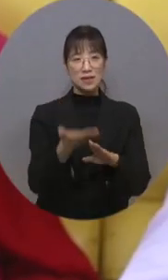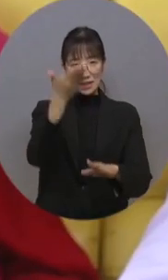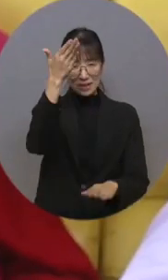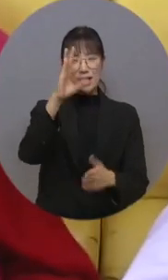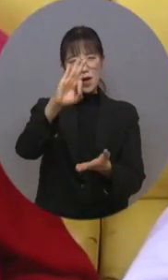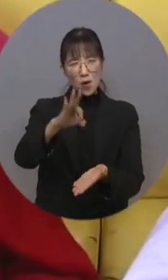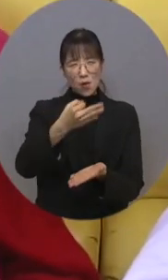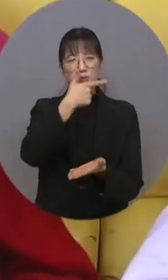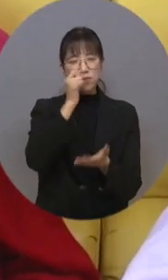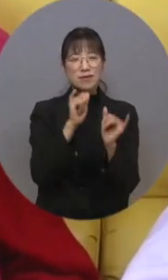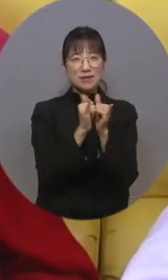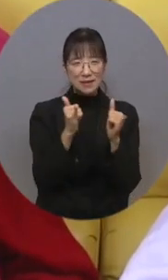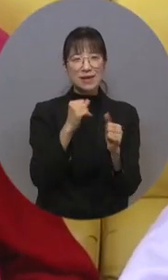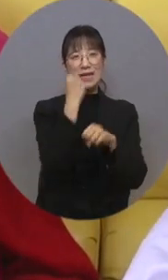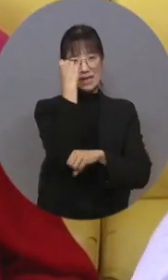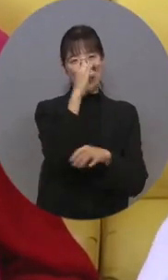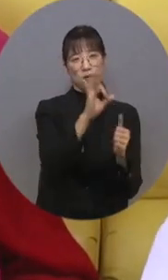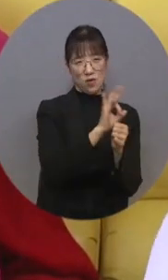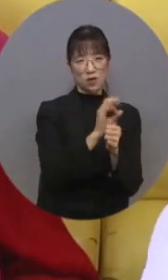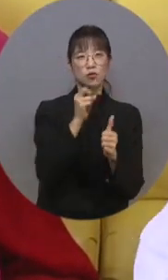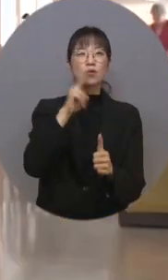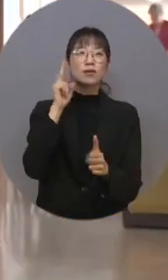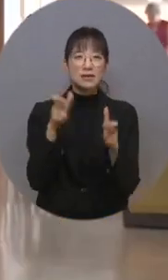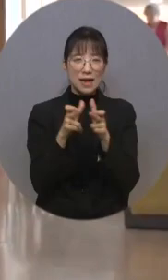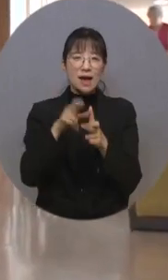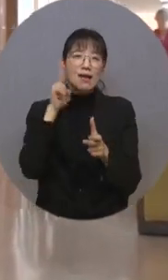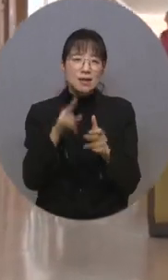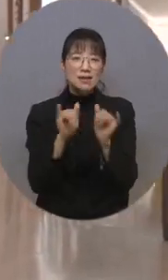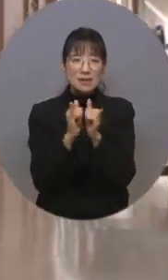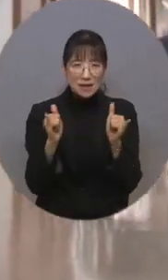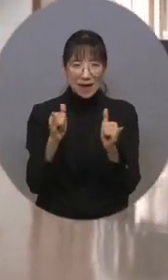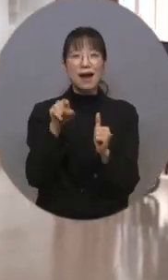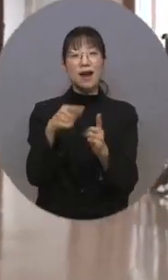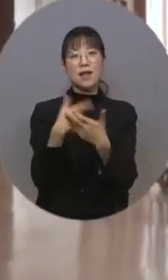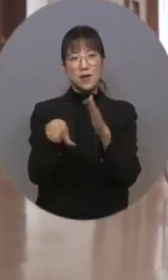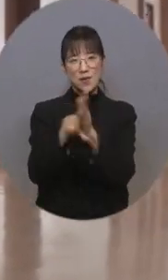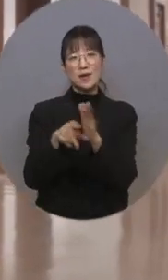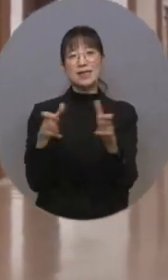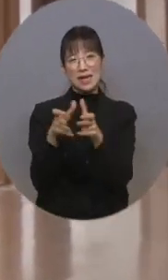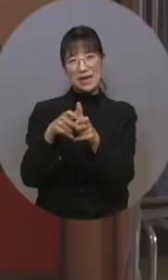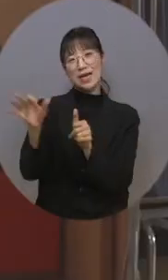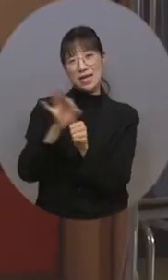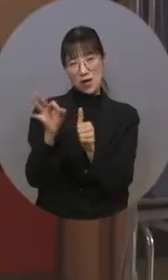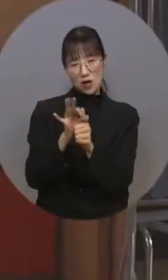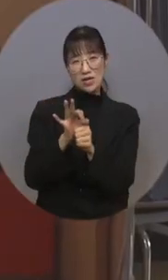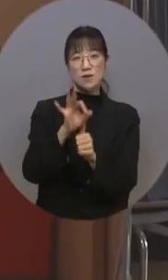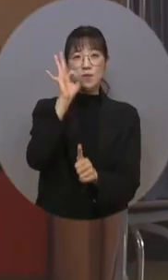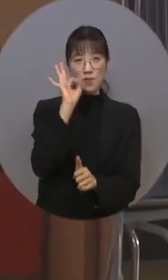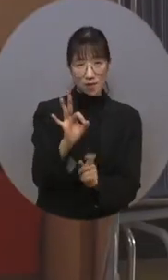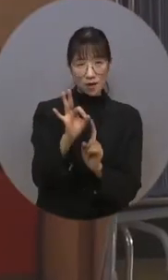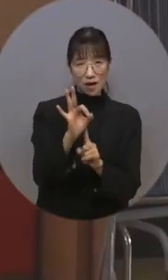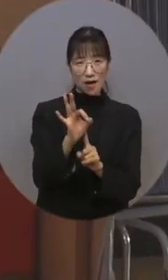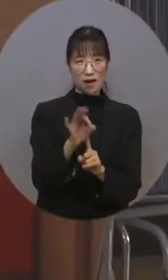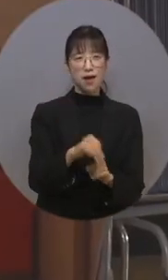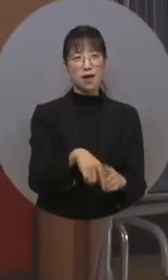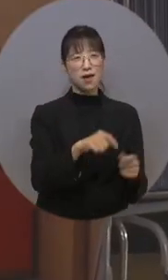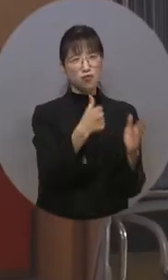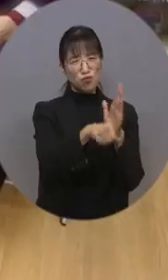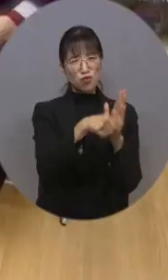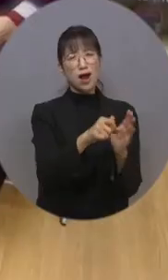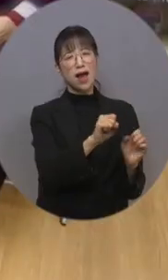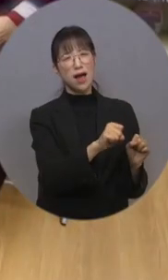위한 기초연금과 중증장애인 중 소득하위 70%를 위한 장애인연금 지급액이 물가상승 등을